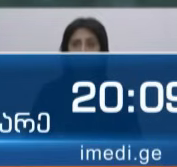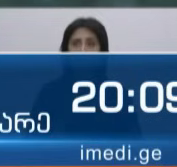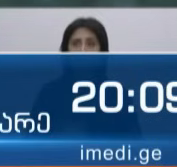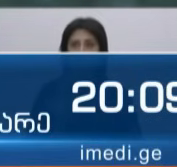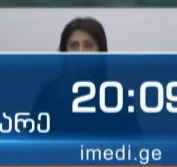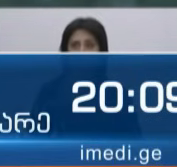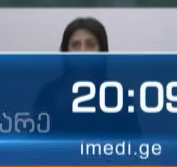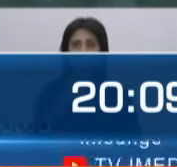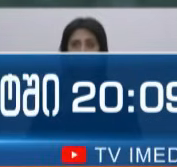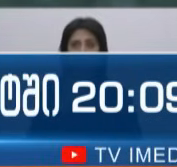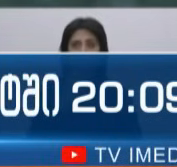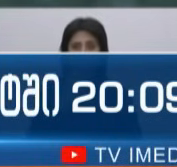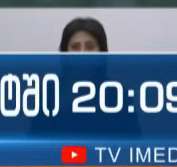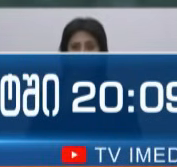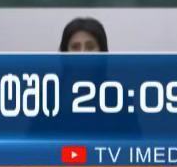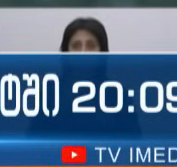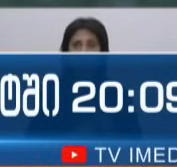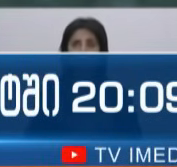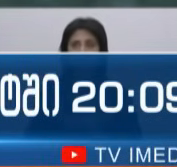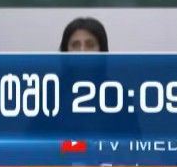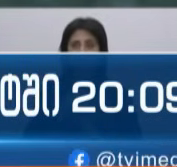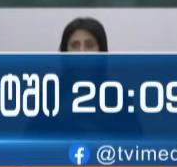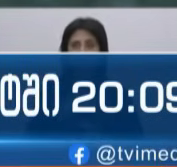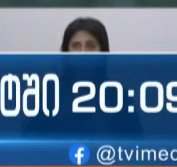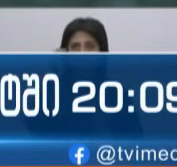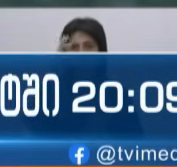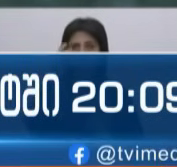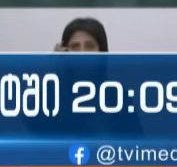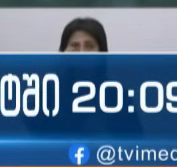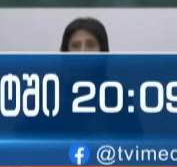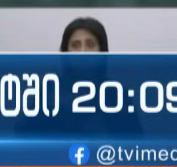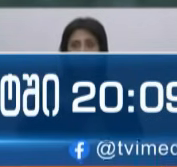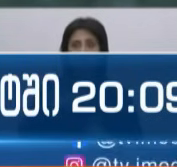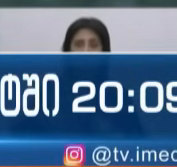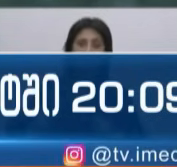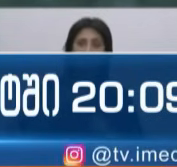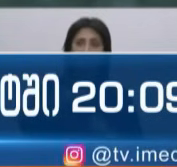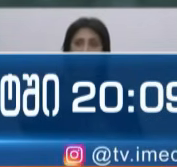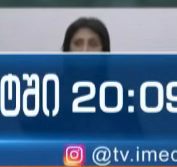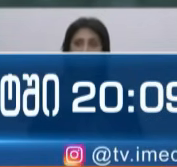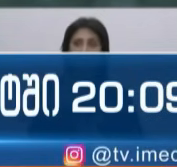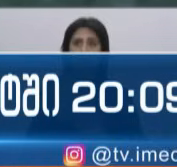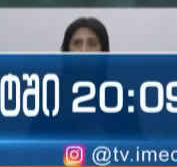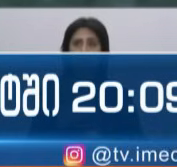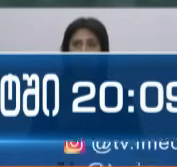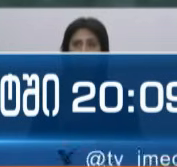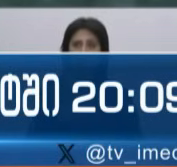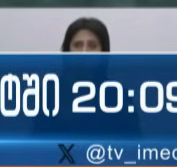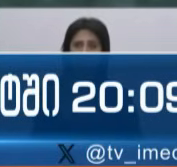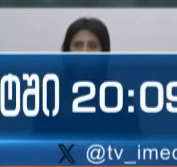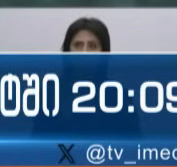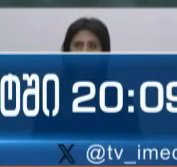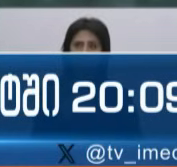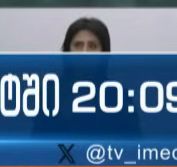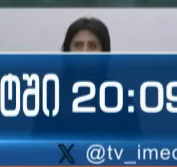მისახმა. ბატონო გიორგი, როდესაც ციფრებზე დაიწყებთ საუბარს, მე მინდა გაიხსენოთ თბილისის მასშტაბით თქვენი მხარდამჭერი 4000